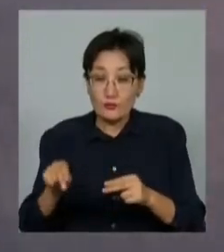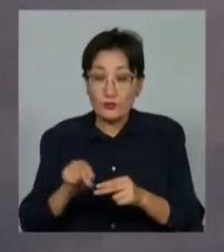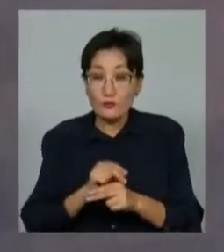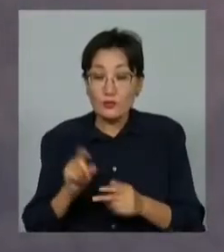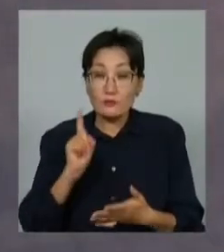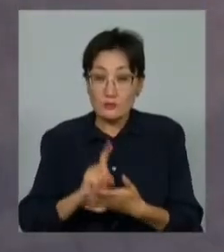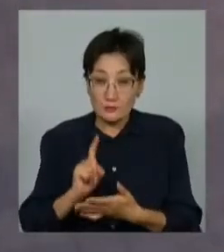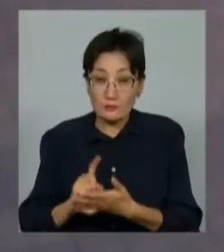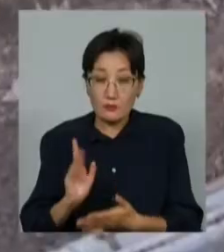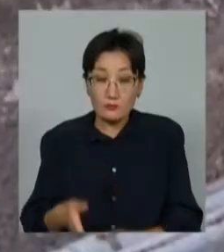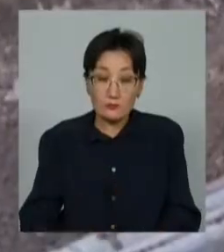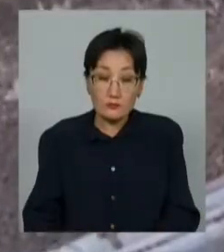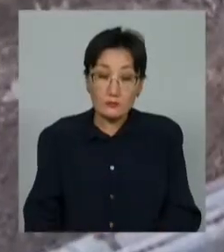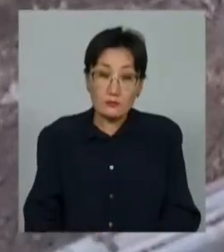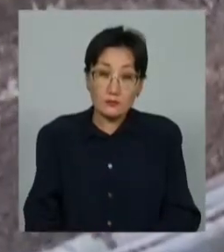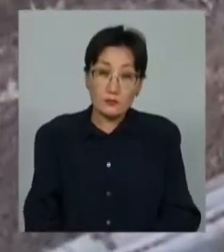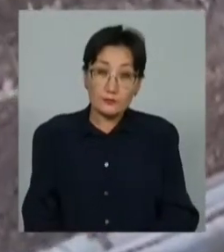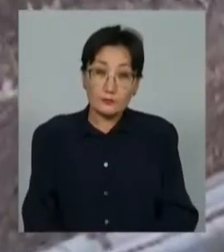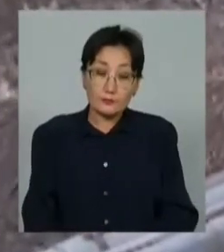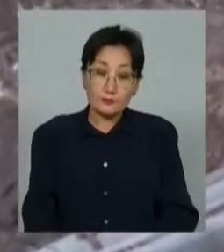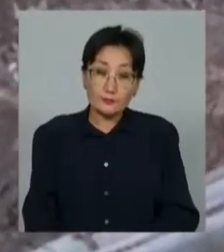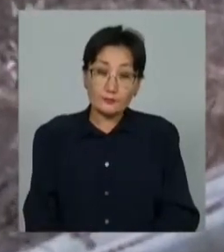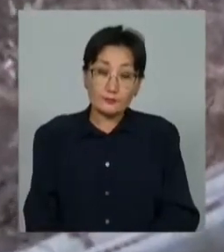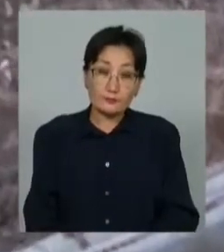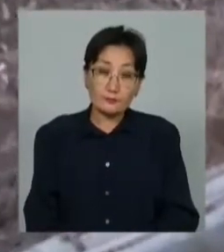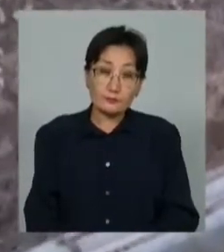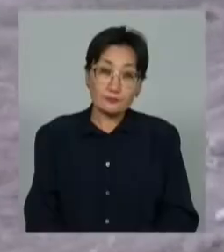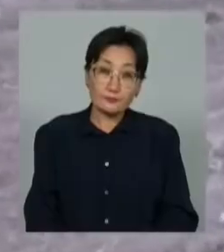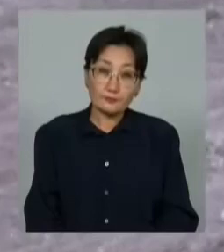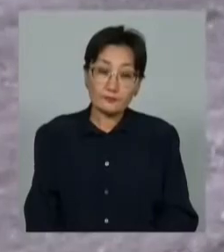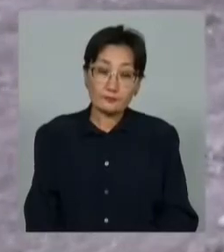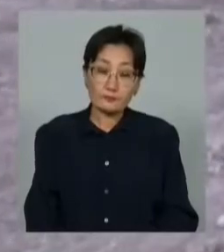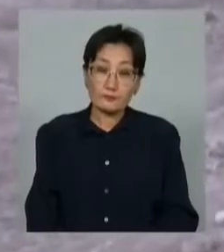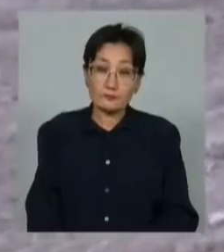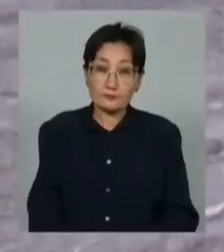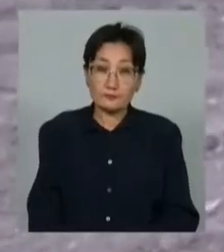міндеттеледі. Қаламқас Нысанбай, Данияр Омар, Ринат Өтеев, Алматы телеарнасы, Нұр-Сұлтан.